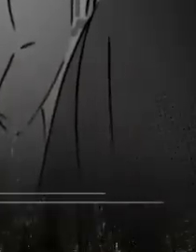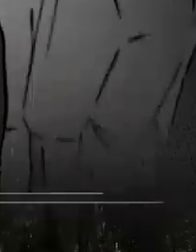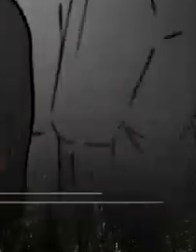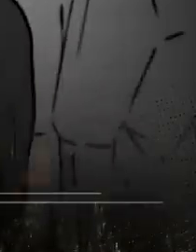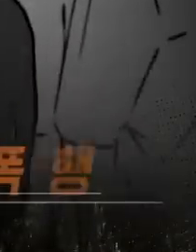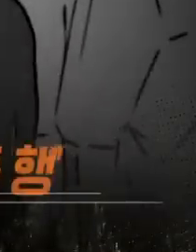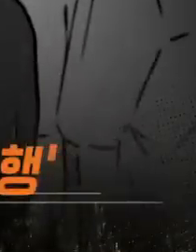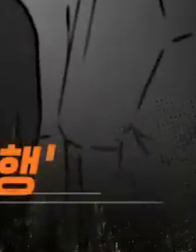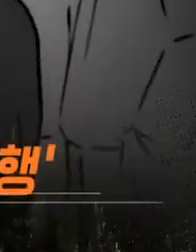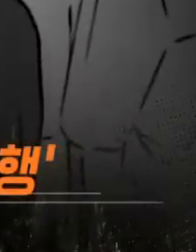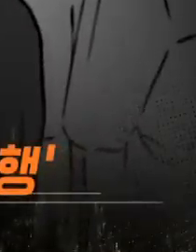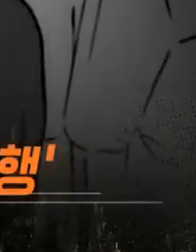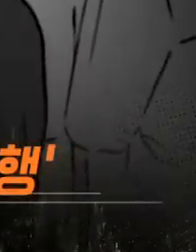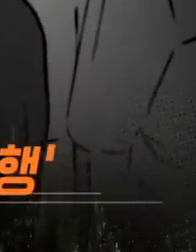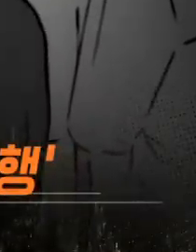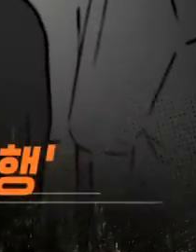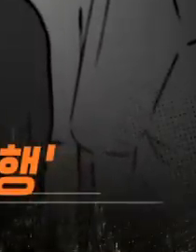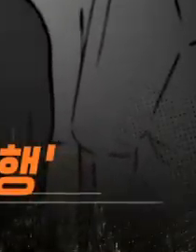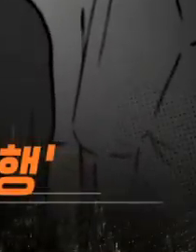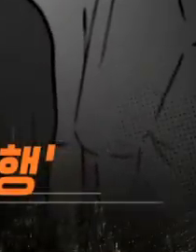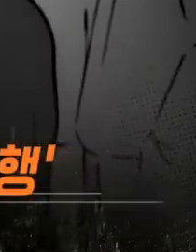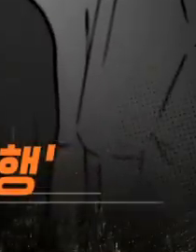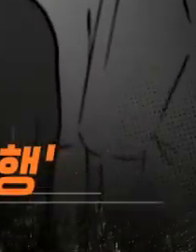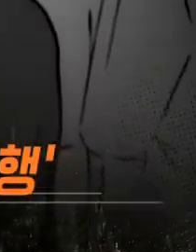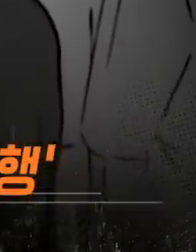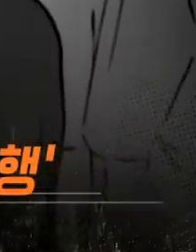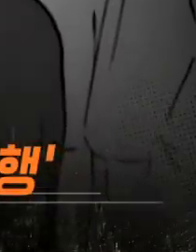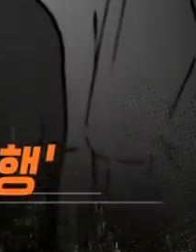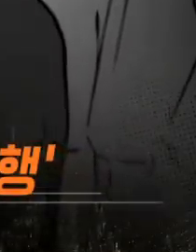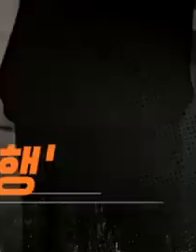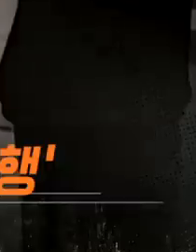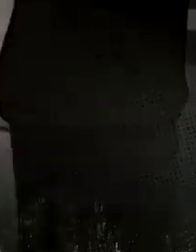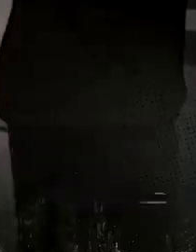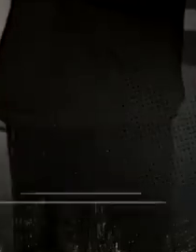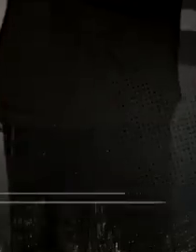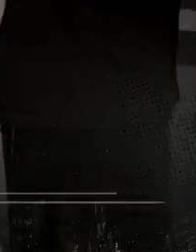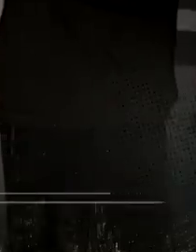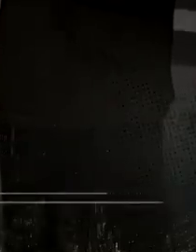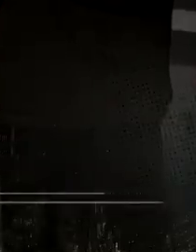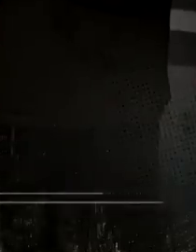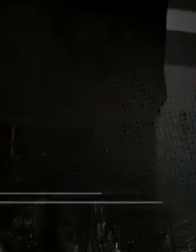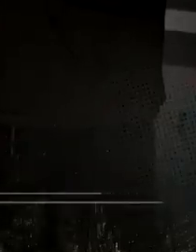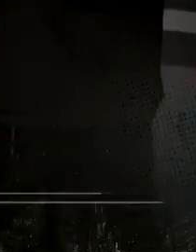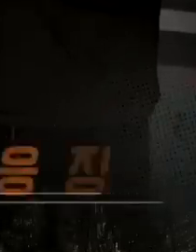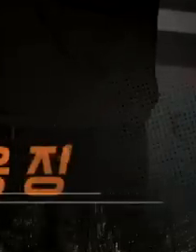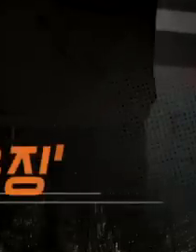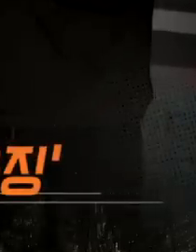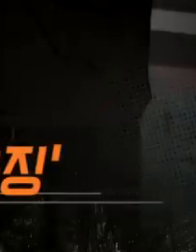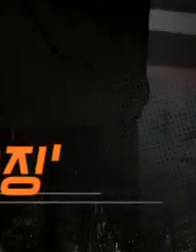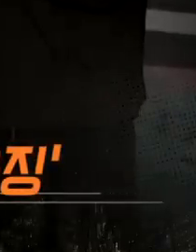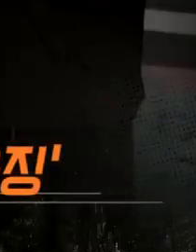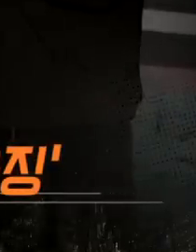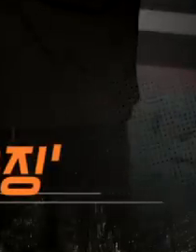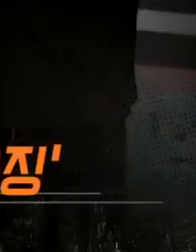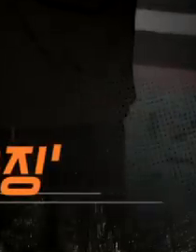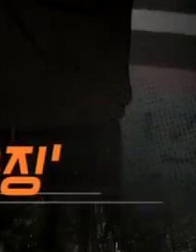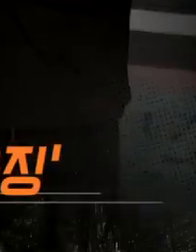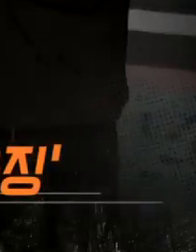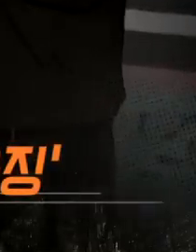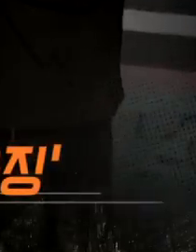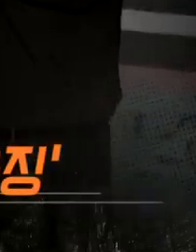일면식도 없는 외국인 유학생을 폭행하고 달아난 30대 여성이 붙잡혔습니다. 여성을 붙잡은 건 올해 중학교를 졸업한